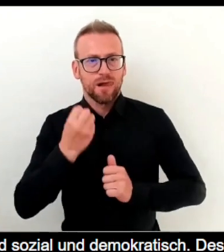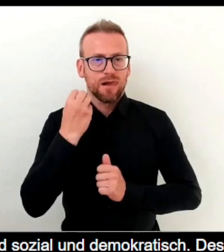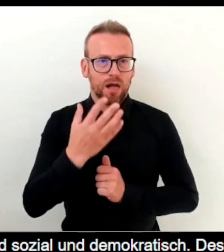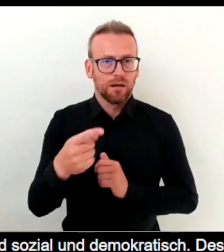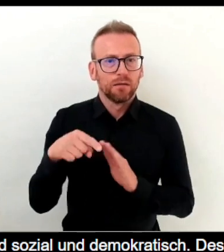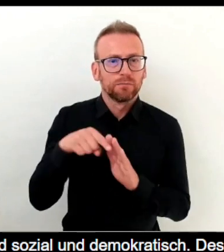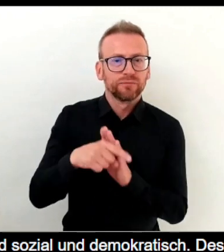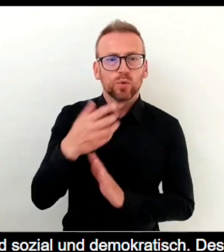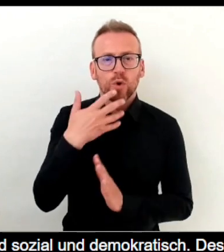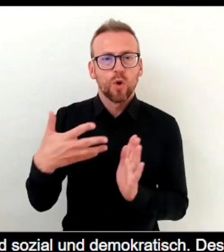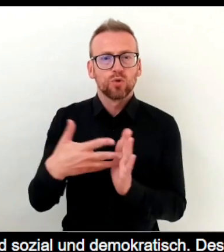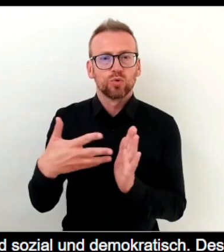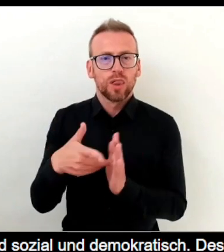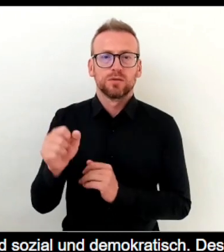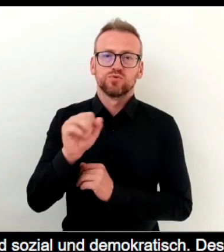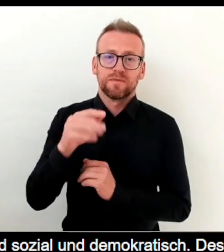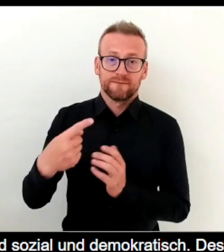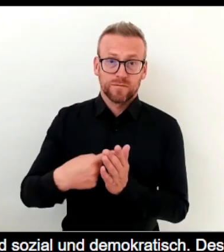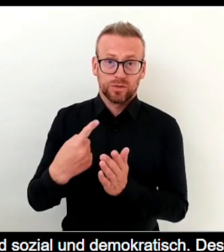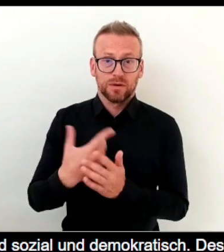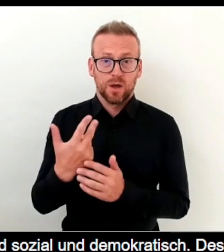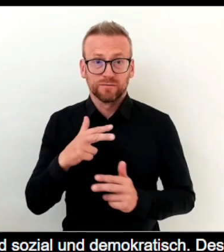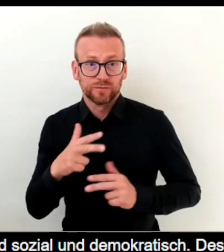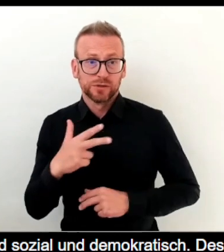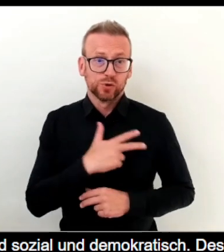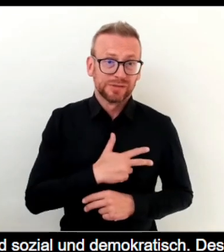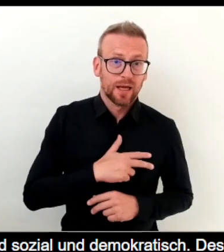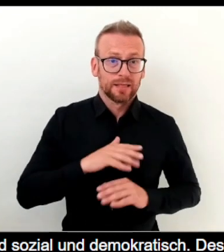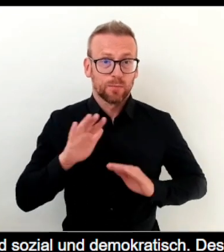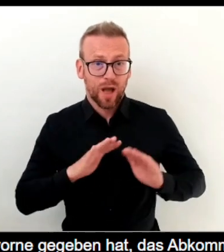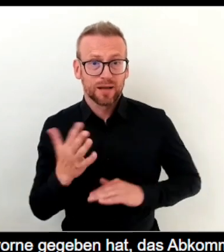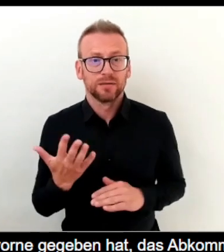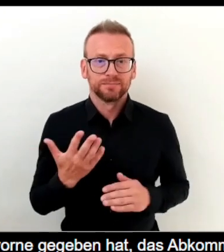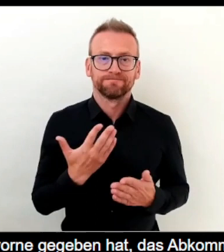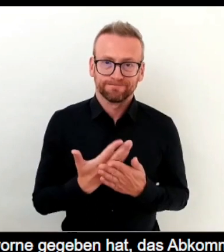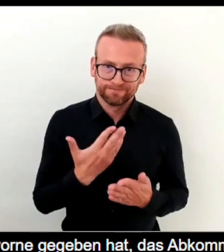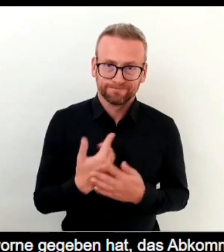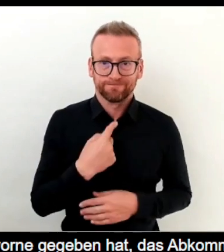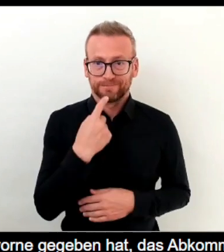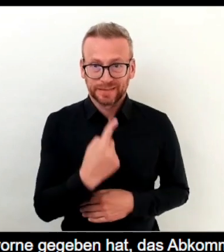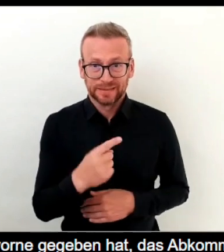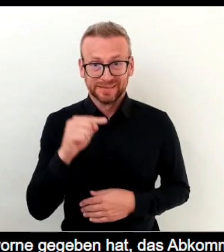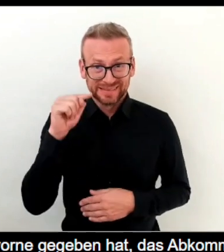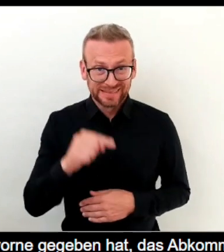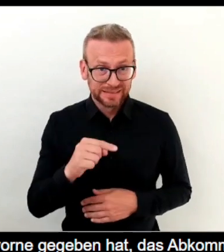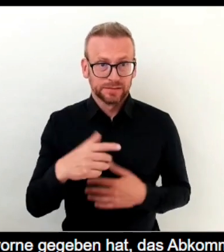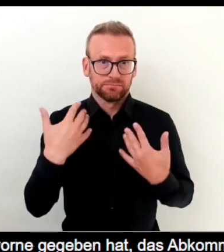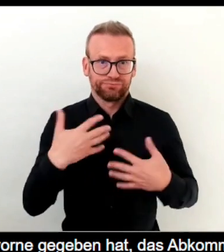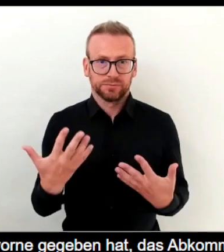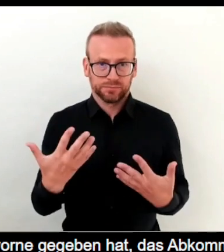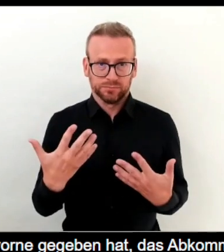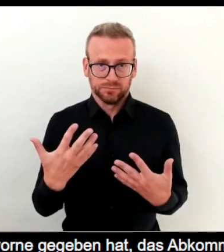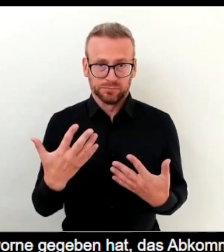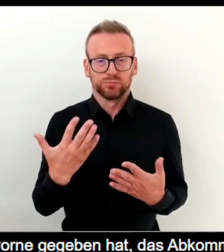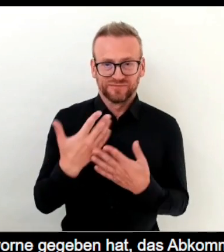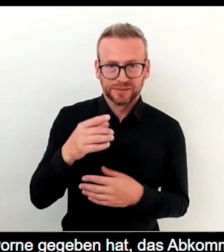bewertet, dass der Europa schneller und weiter ist als Deutschland. Deutschland hat nicht die gleiche Geschwindigkeit und Konsequenz wie Europa. Das